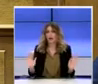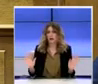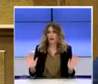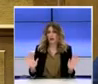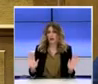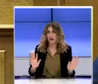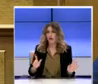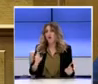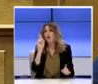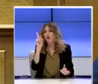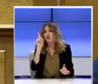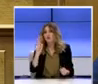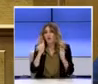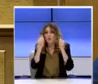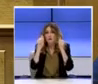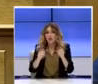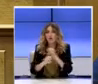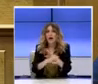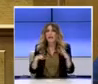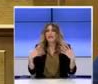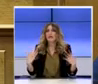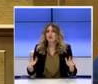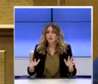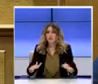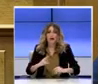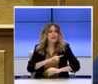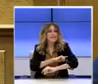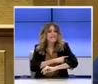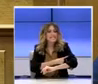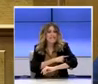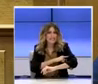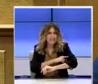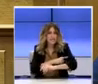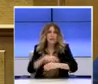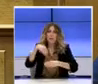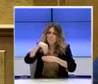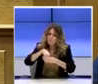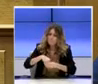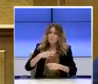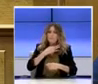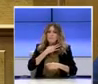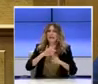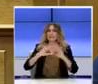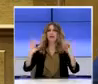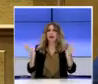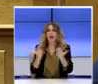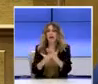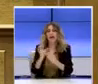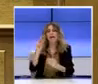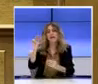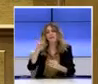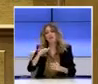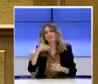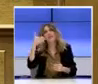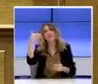στις ΜΕΘ, δεν ξεπερνάνε τους 200 όλη την Ελλάδα, για αυτούς υπόσχεση μονιμοποίησης.